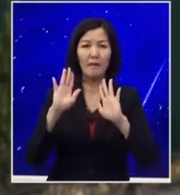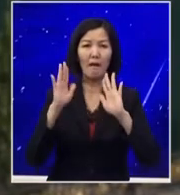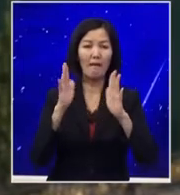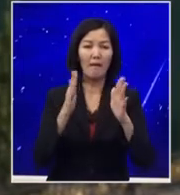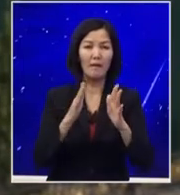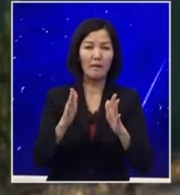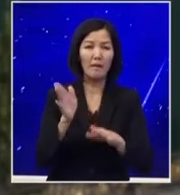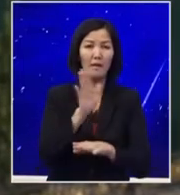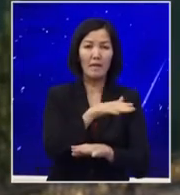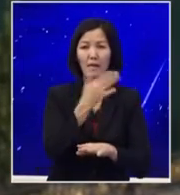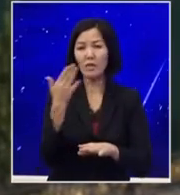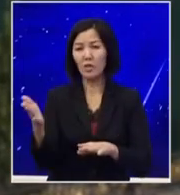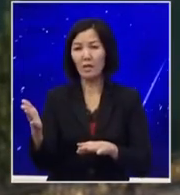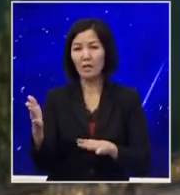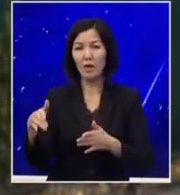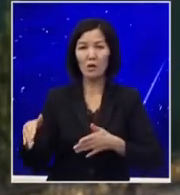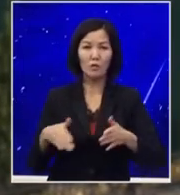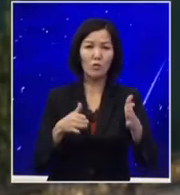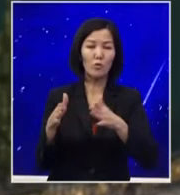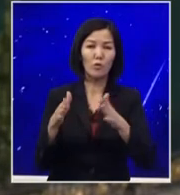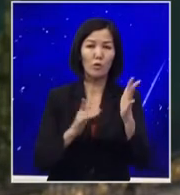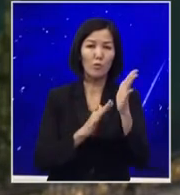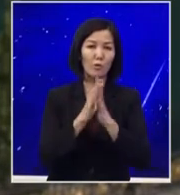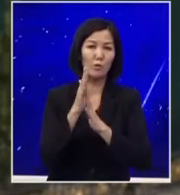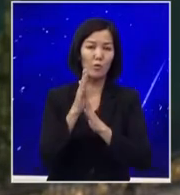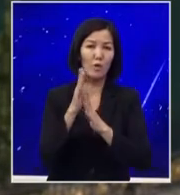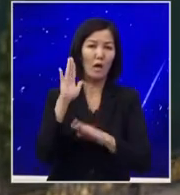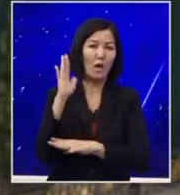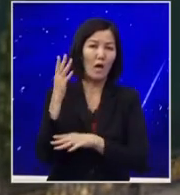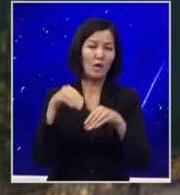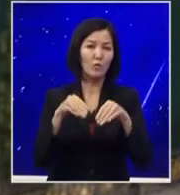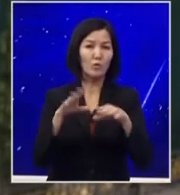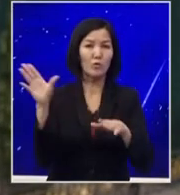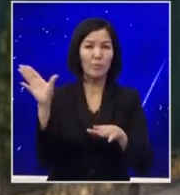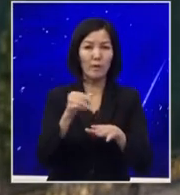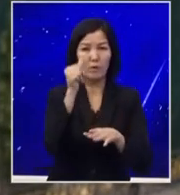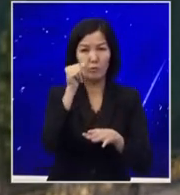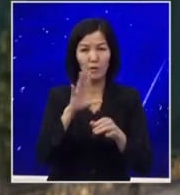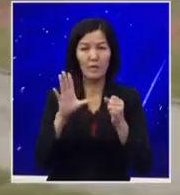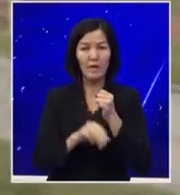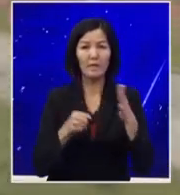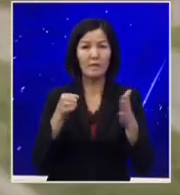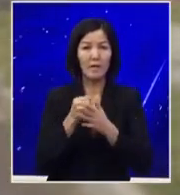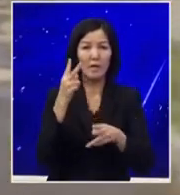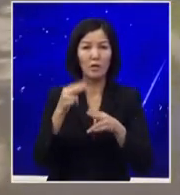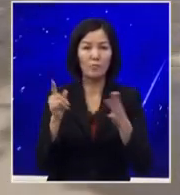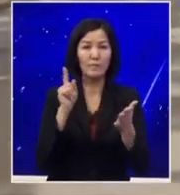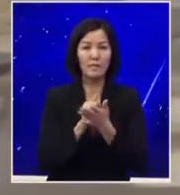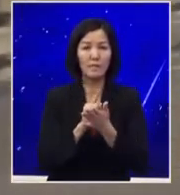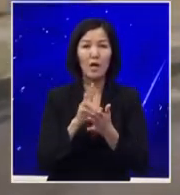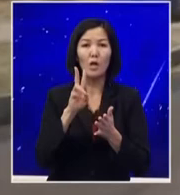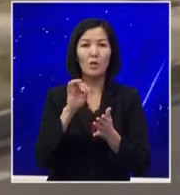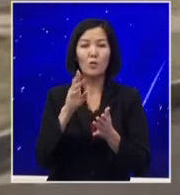жағындағы жолдың жаңағы көгалдандыру жұмыстарын, тал егу жұмыстарын түгел осы айдың аяғына дейін аяқтауымыз керек. Нұрлы жер